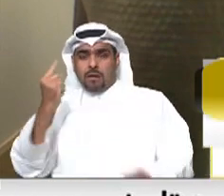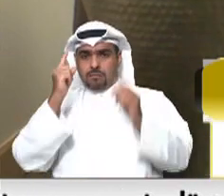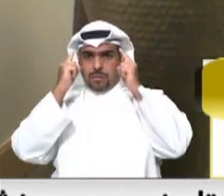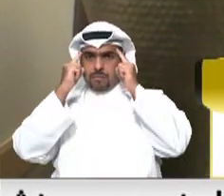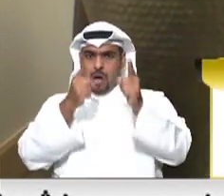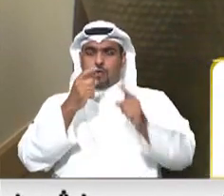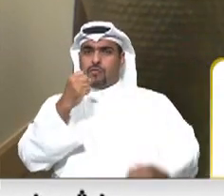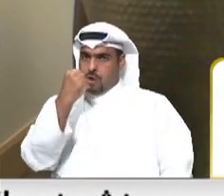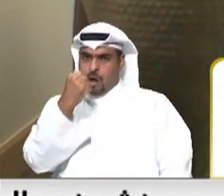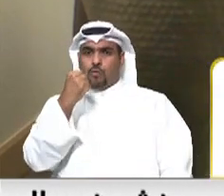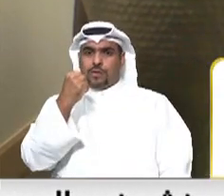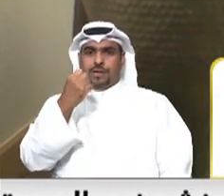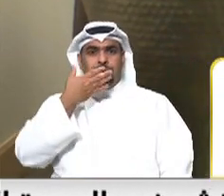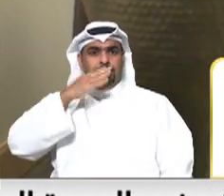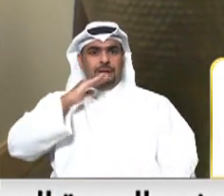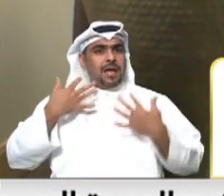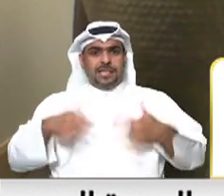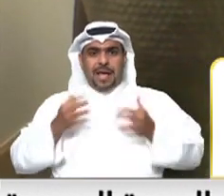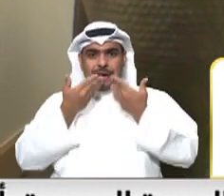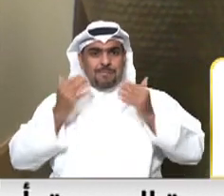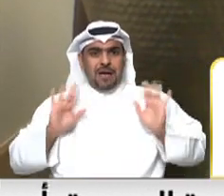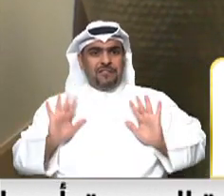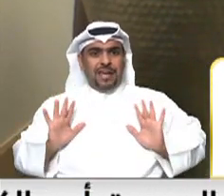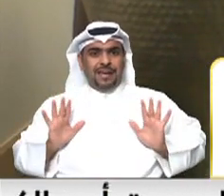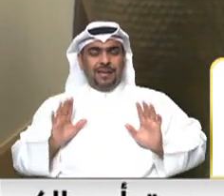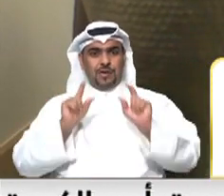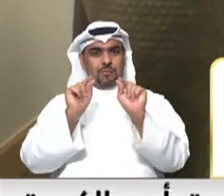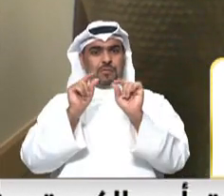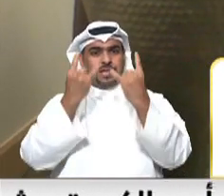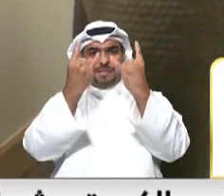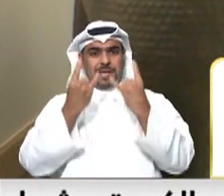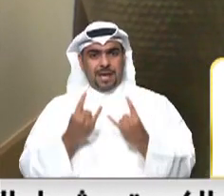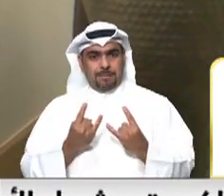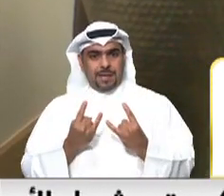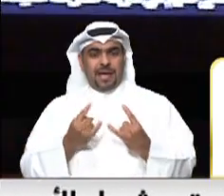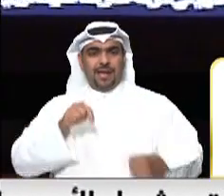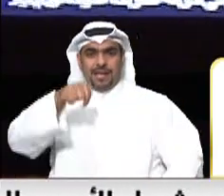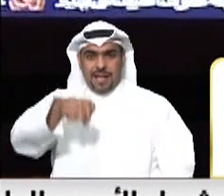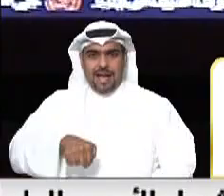دخول بورصة الكويت إلى المؤشرات وانضمامها إلى المؤشرات